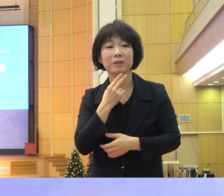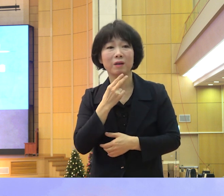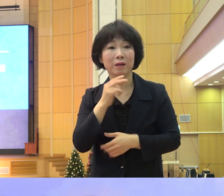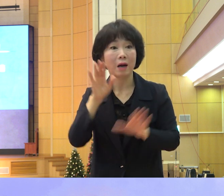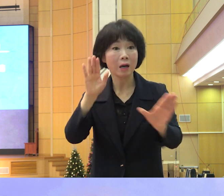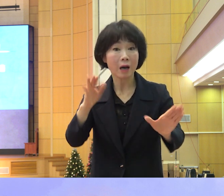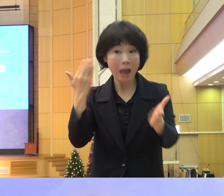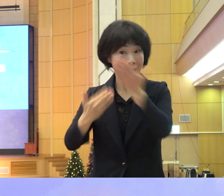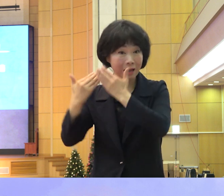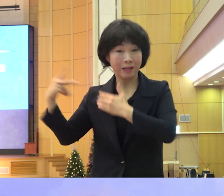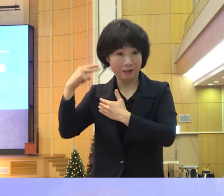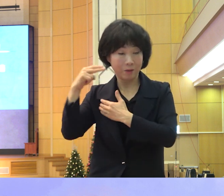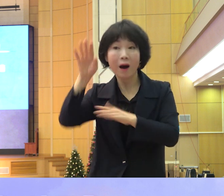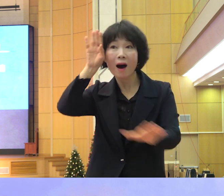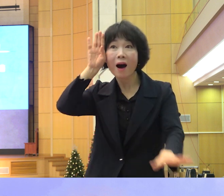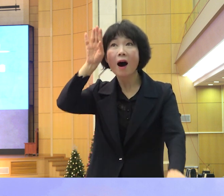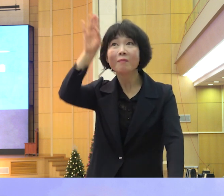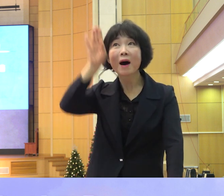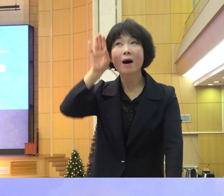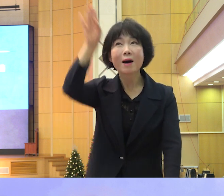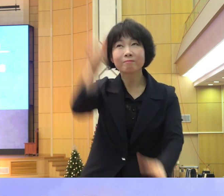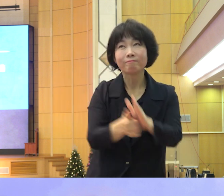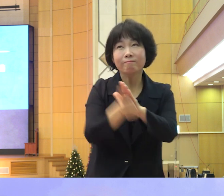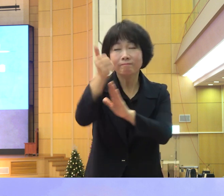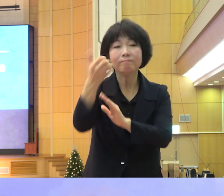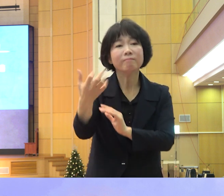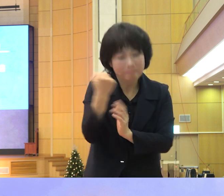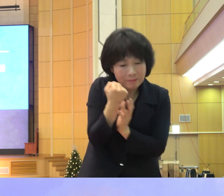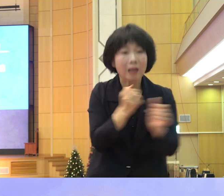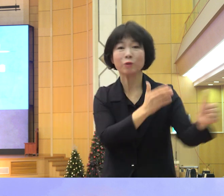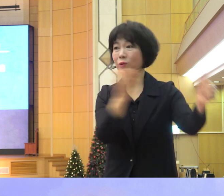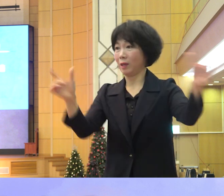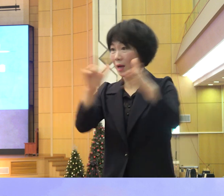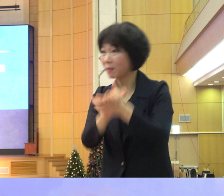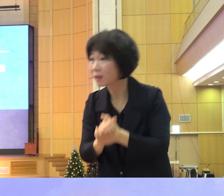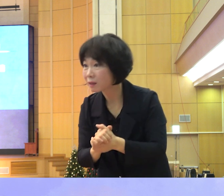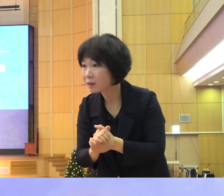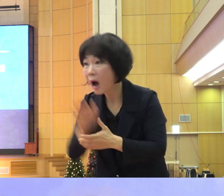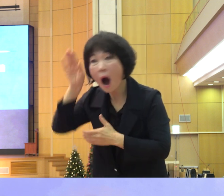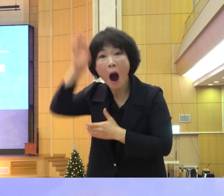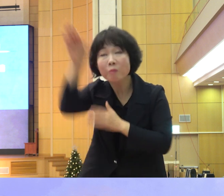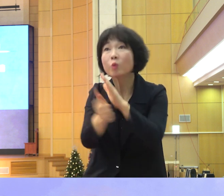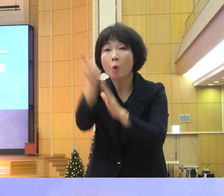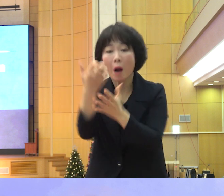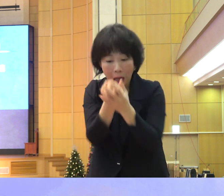미래의 희망과 미래의 소망을 품고 살아야 돼요. 할렐루야.